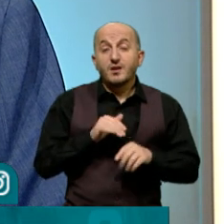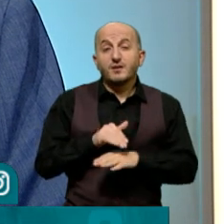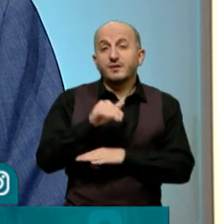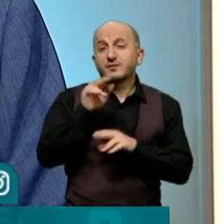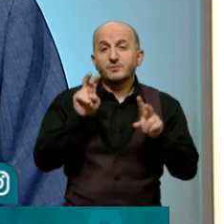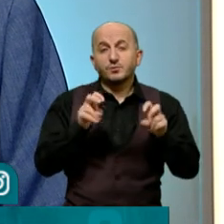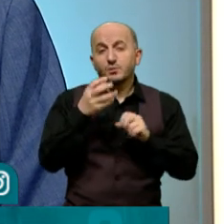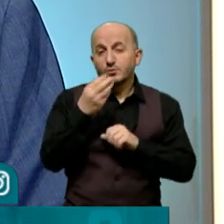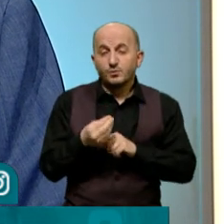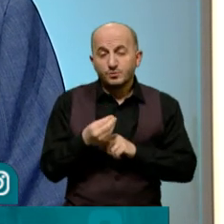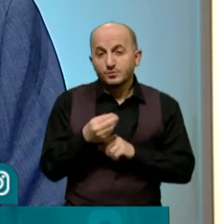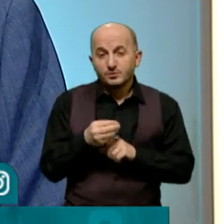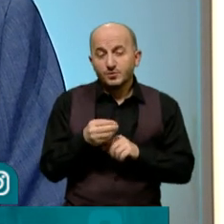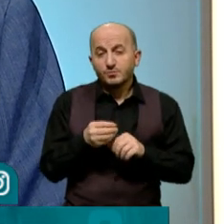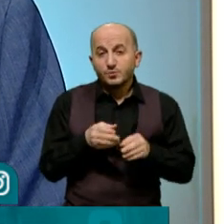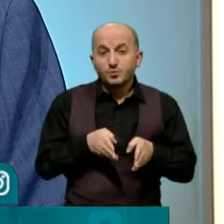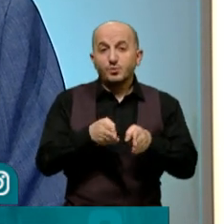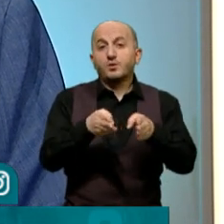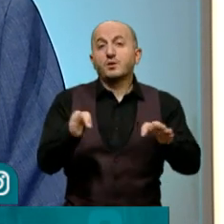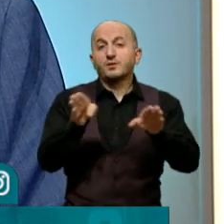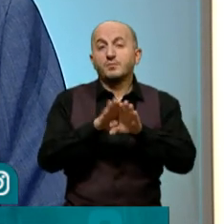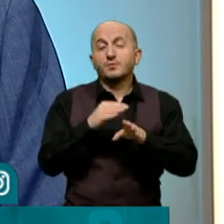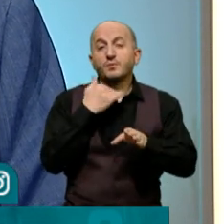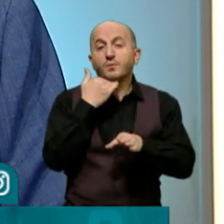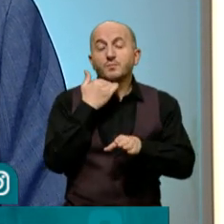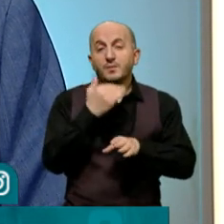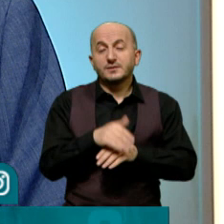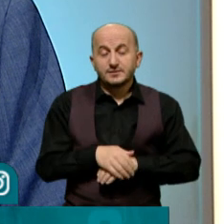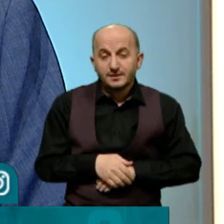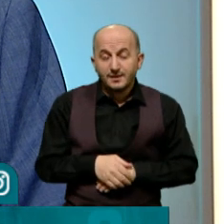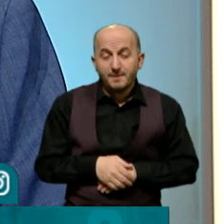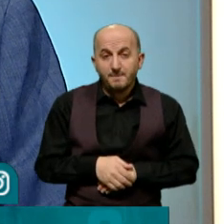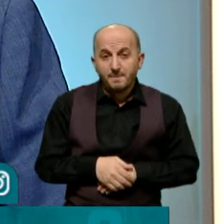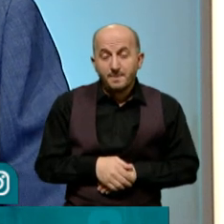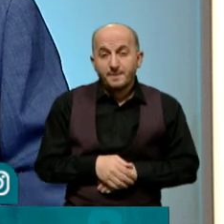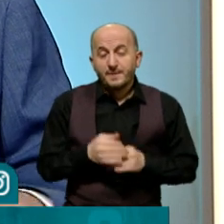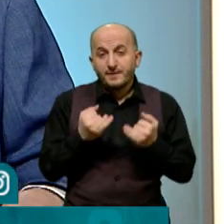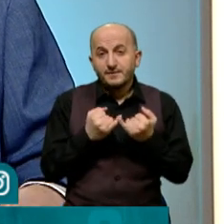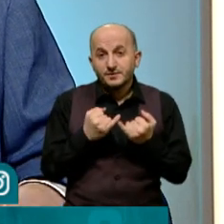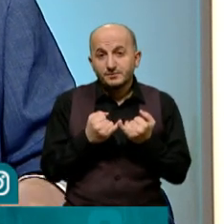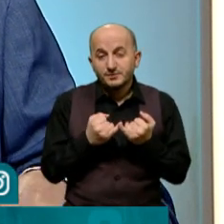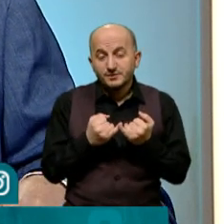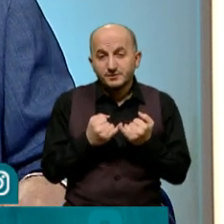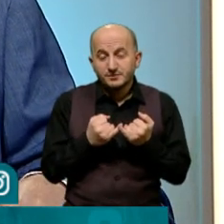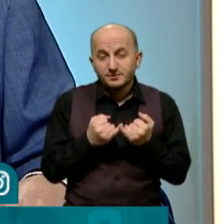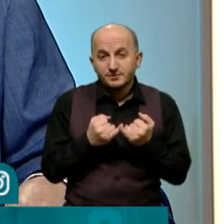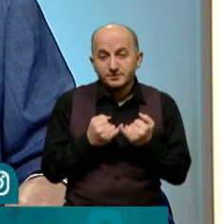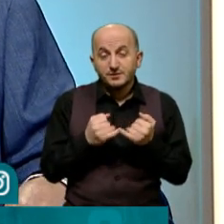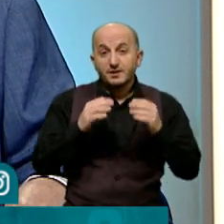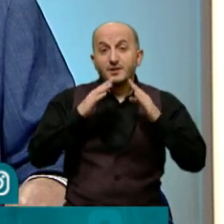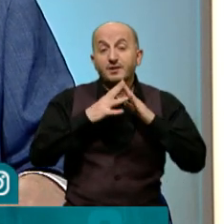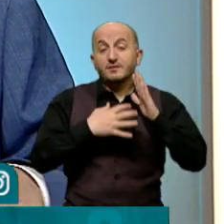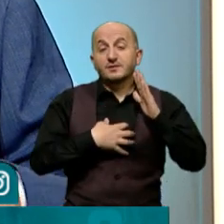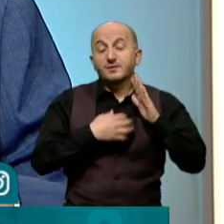konu olursa, bütün bu yollar tıkanırsa, olmazsa, diyor ya hani kardeşimiz, işte ev sahibi